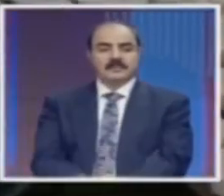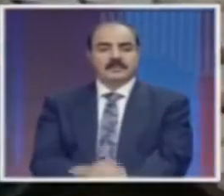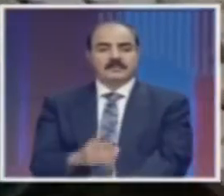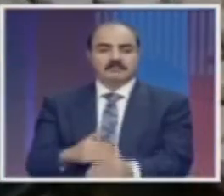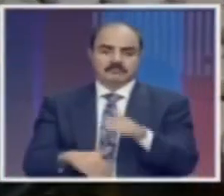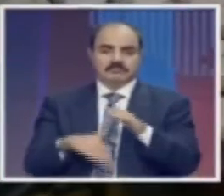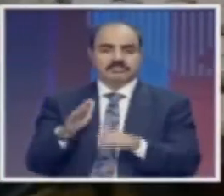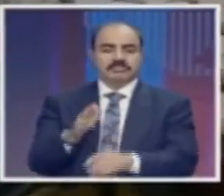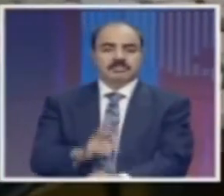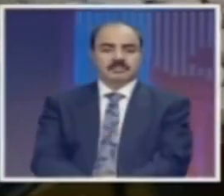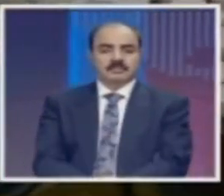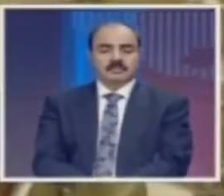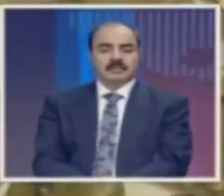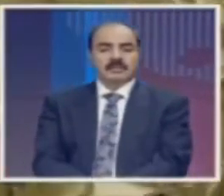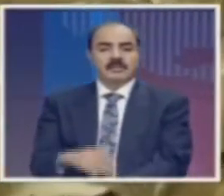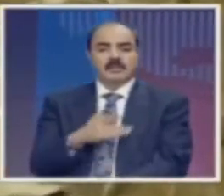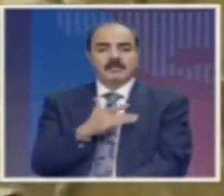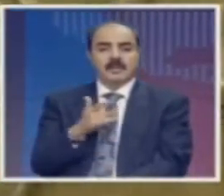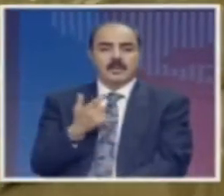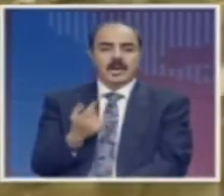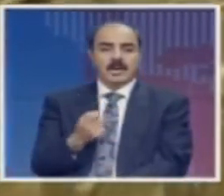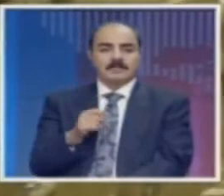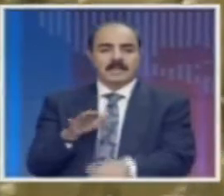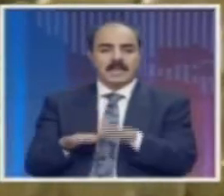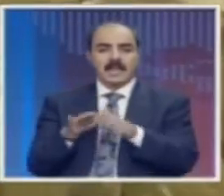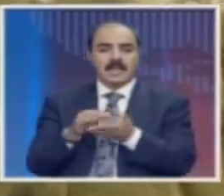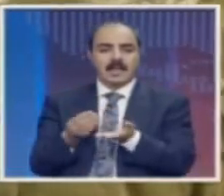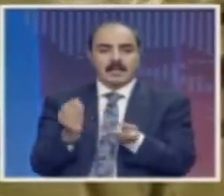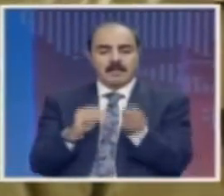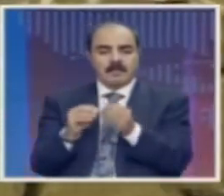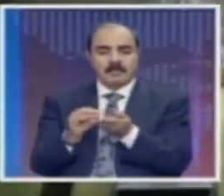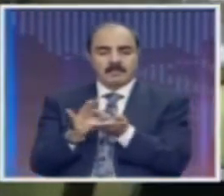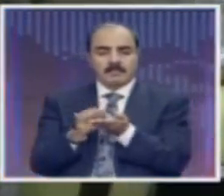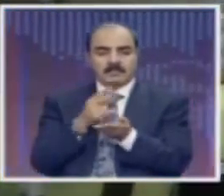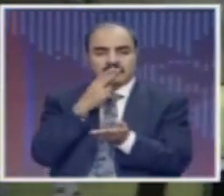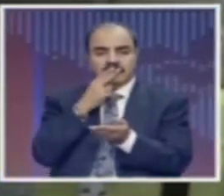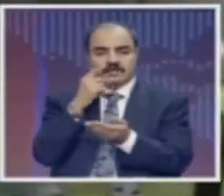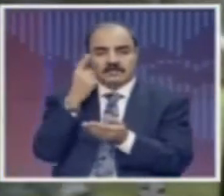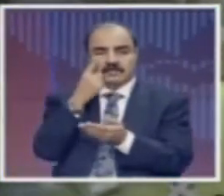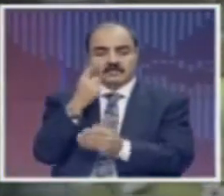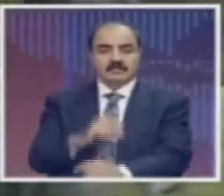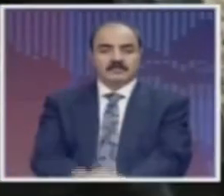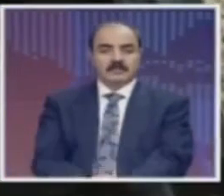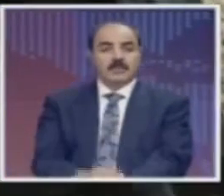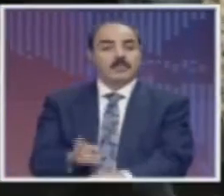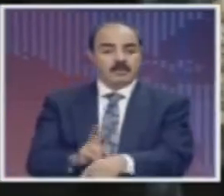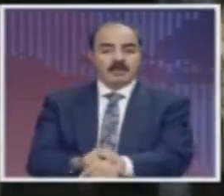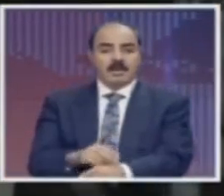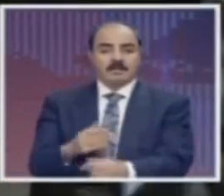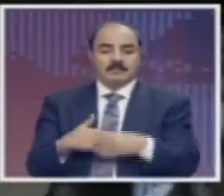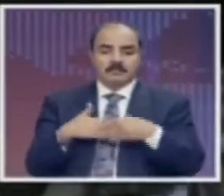قرابة 95 كيلوغرام، إضافة إلى أكثر من 105 كيلوغرام من مخدر الاستروكس